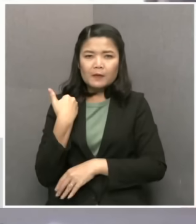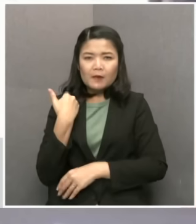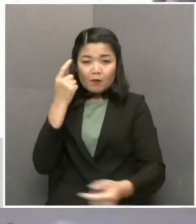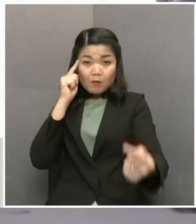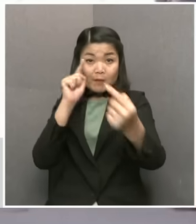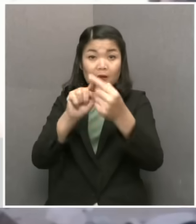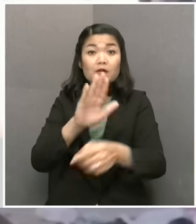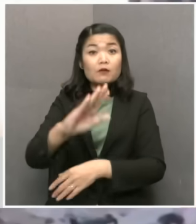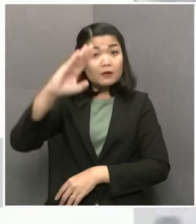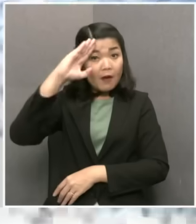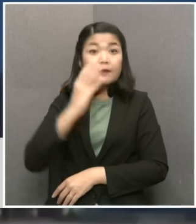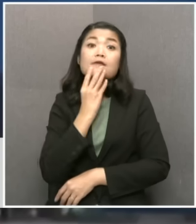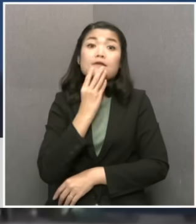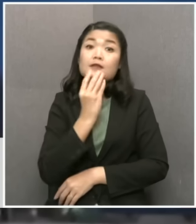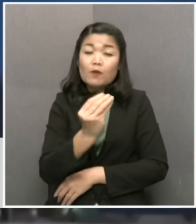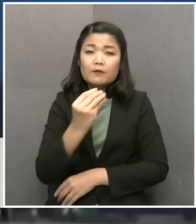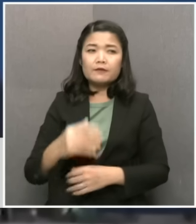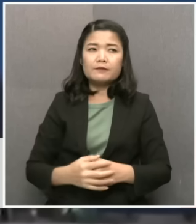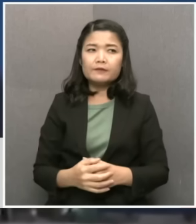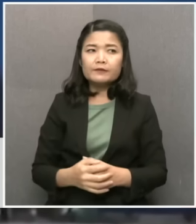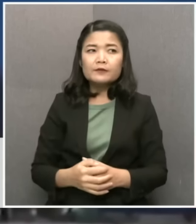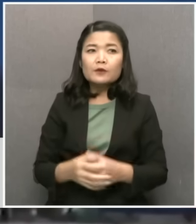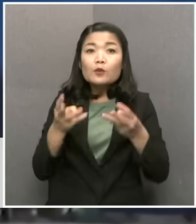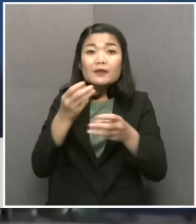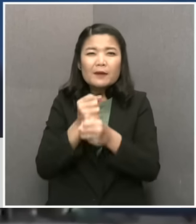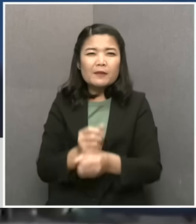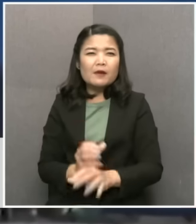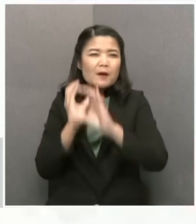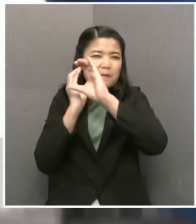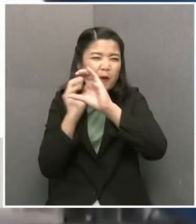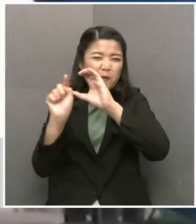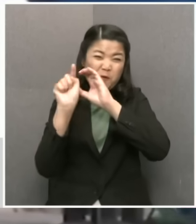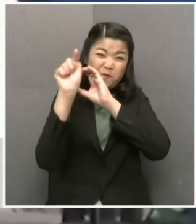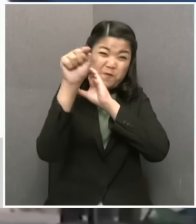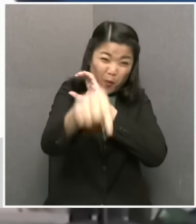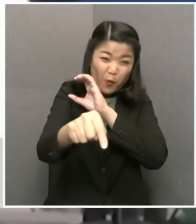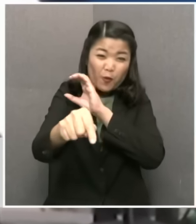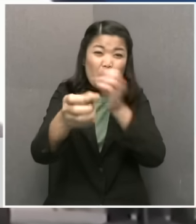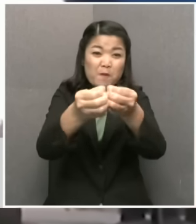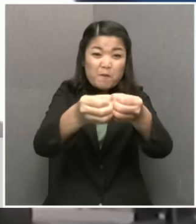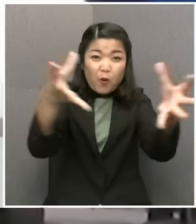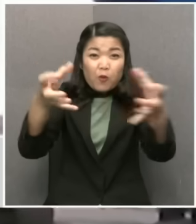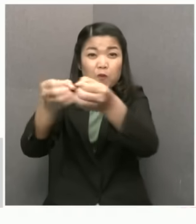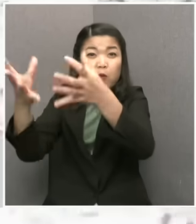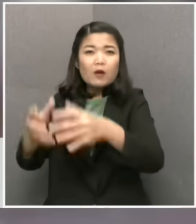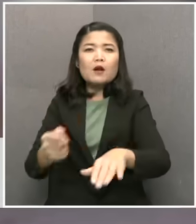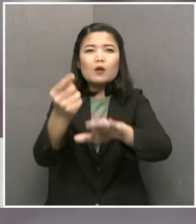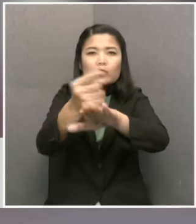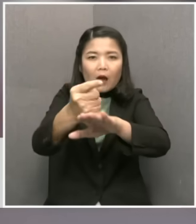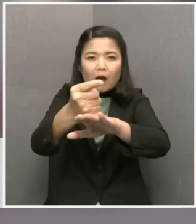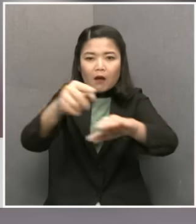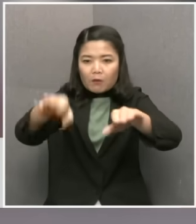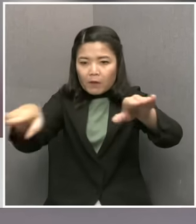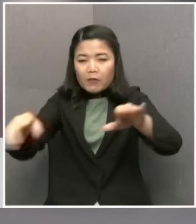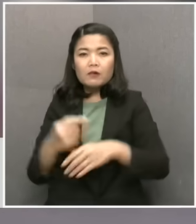างทหารของอิสราเอลโดยใช้เครื่องยิงลูกระเบิดที่ขับเคลื่อนด้วยจรวดโจมตีรถถังและรถหุ้มเกรา